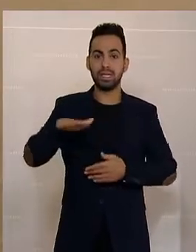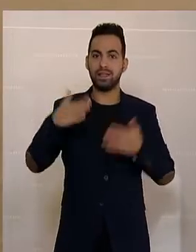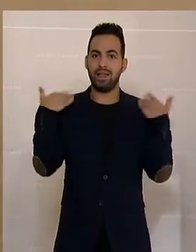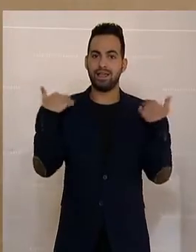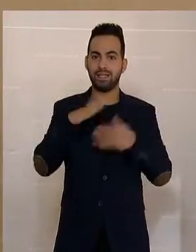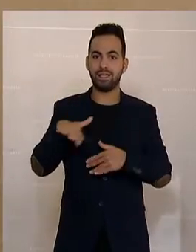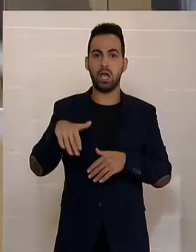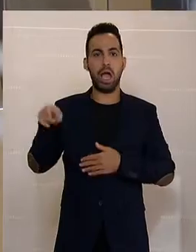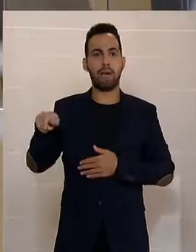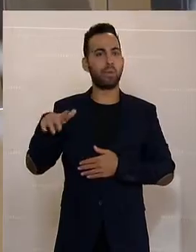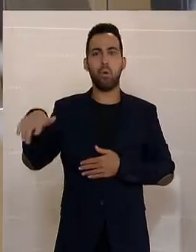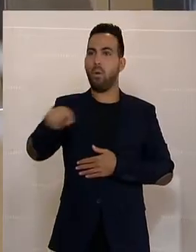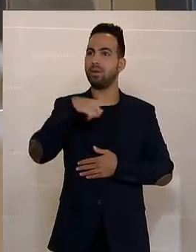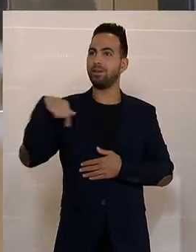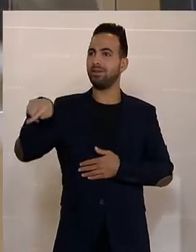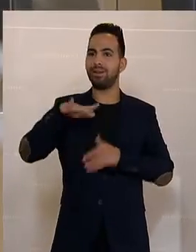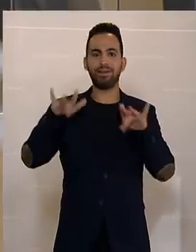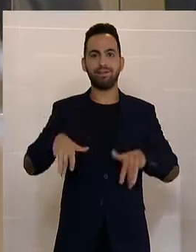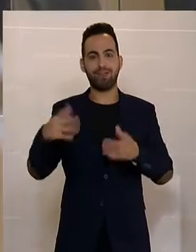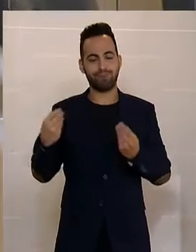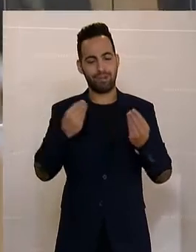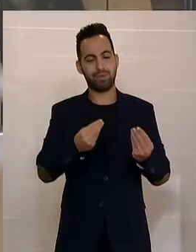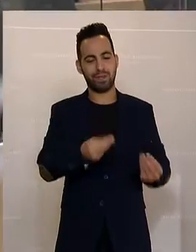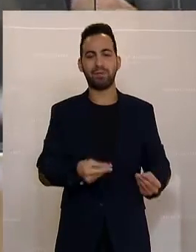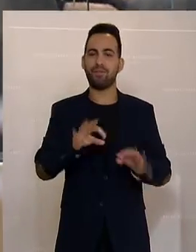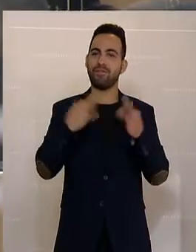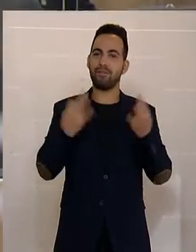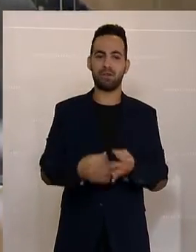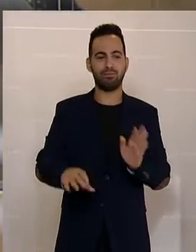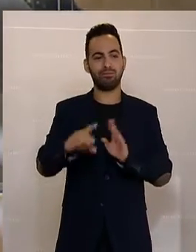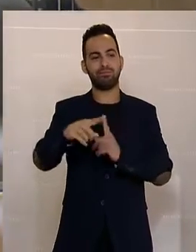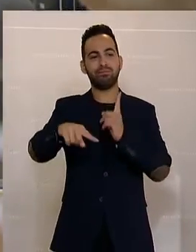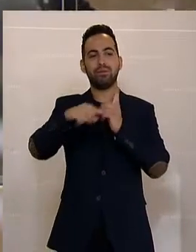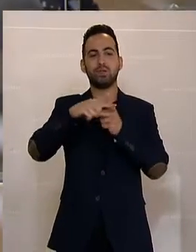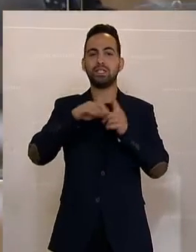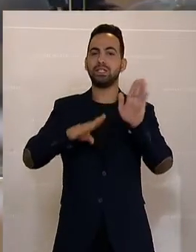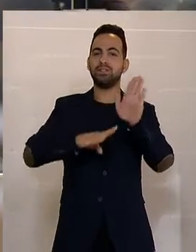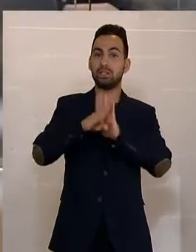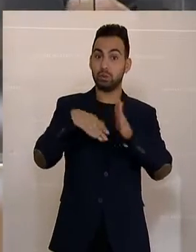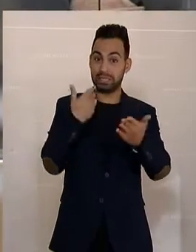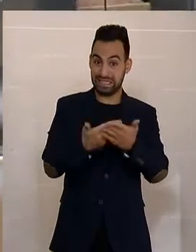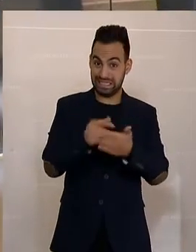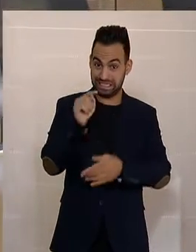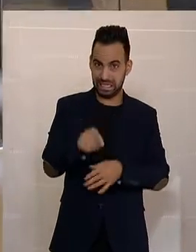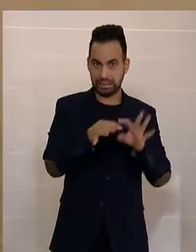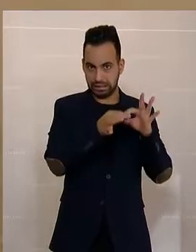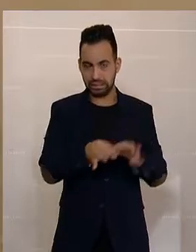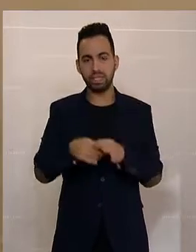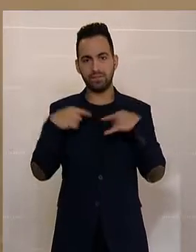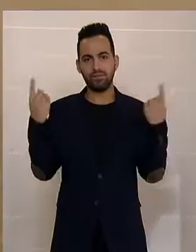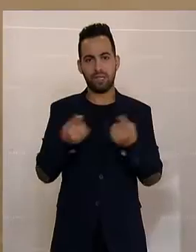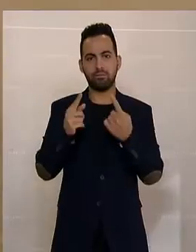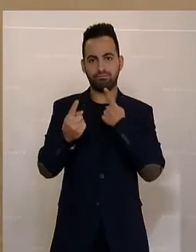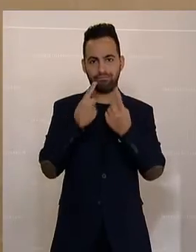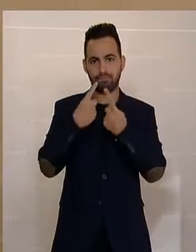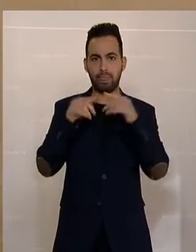vielleicht Abgeordnete hier in diesem Hohen Haus in ihrer Familie haben. Und ich glaube, auch darüber und genau darüber müssen wir sprechen. Und wenn